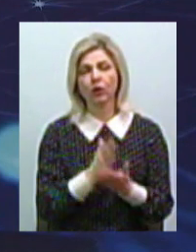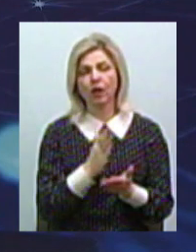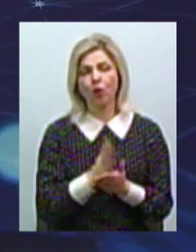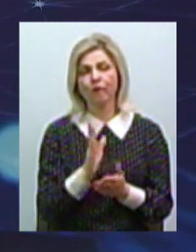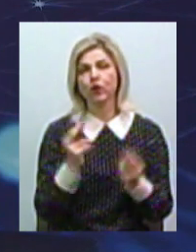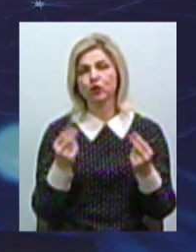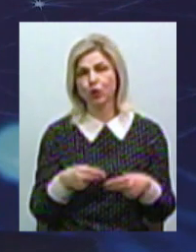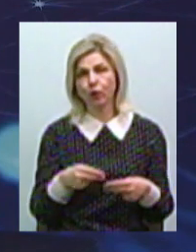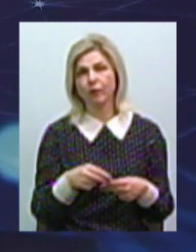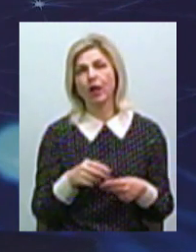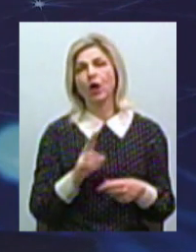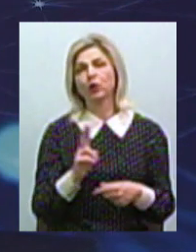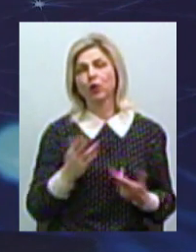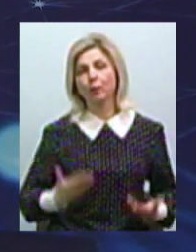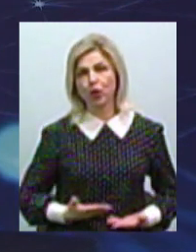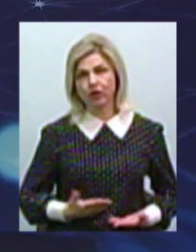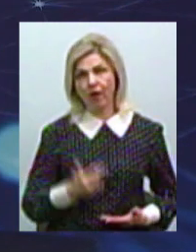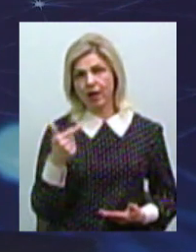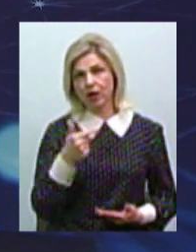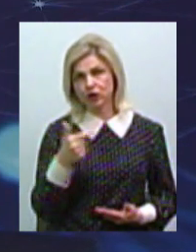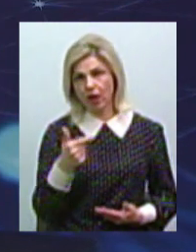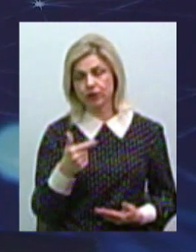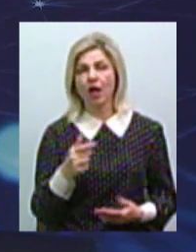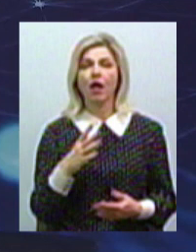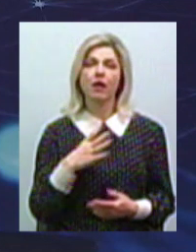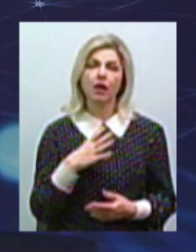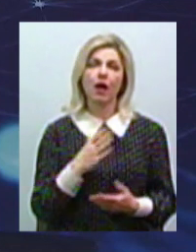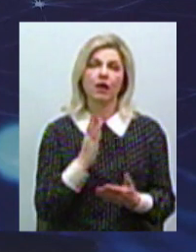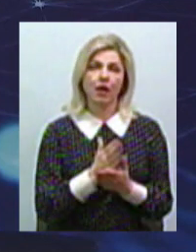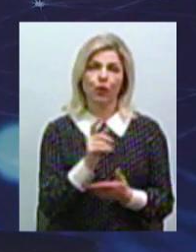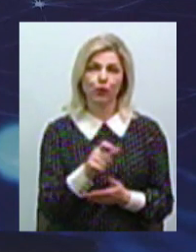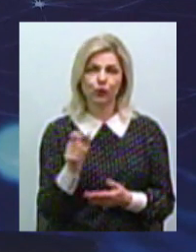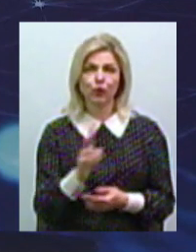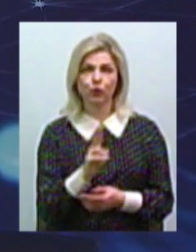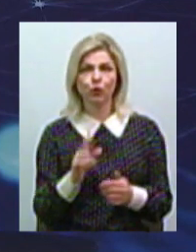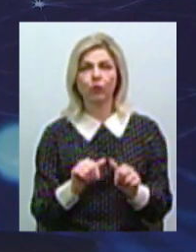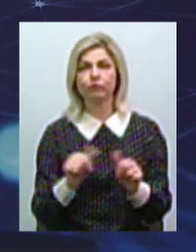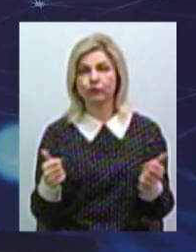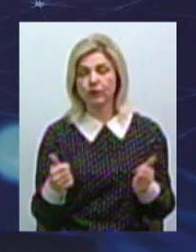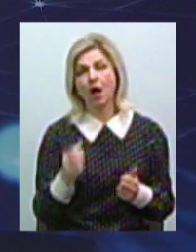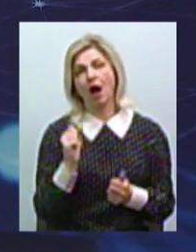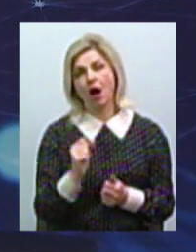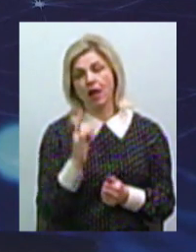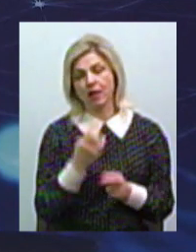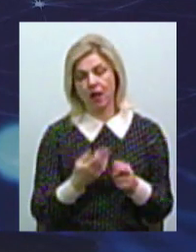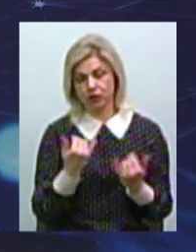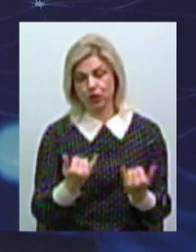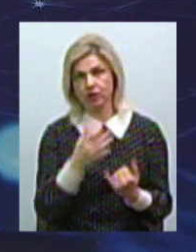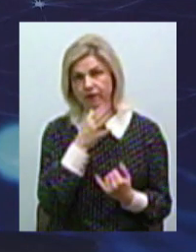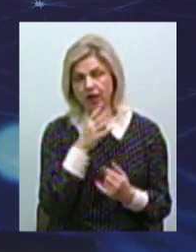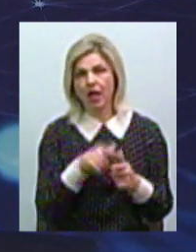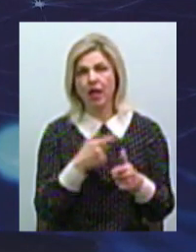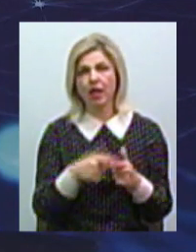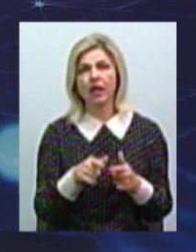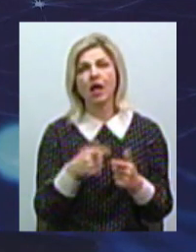або проживають у цивільному шлюбі, а також і ті особи, які навіть вже розторгли свій шлюб, але на даний час або продовжують